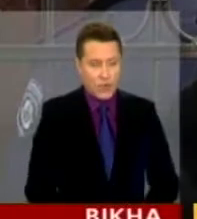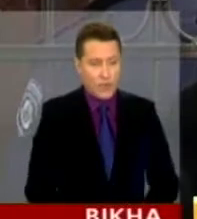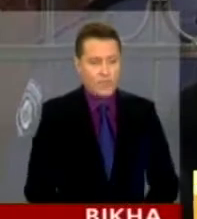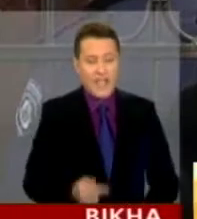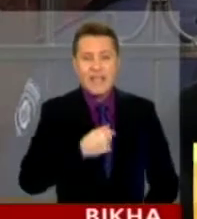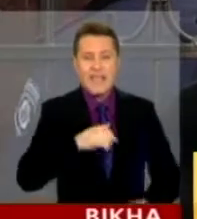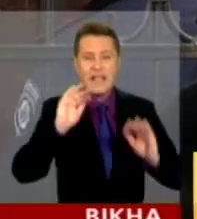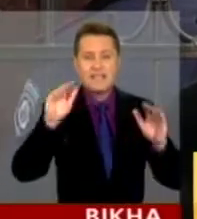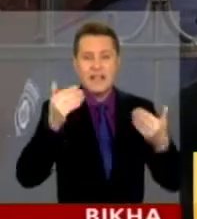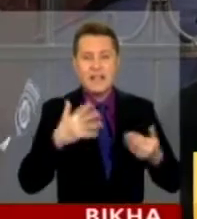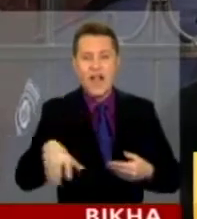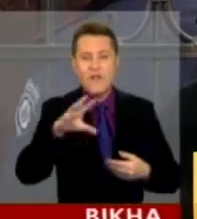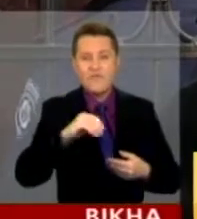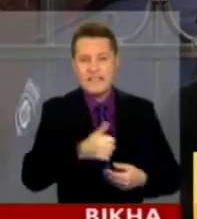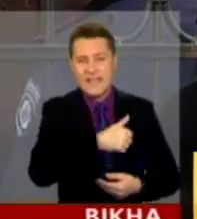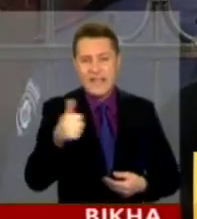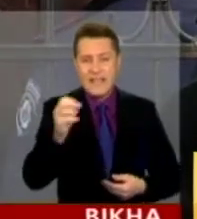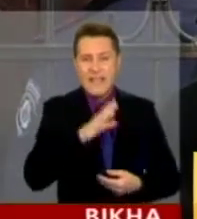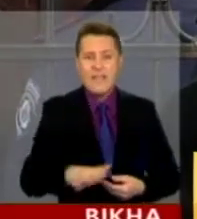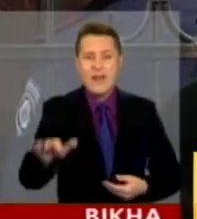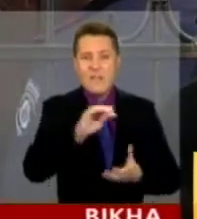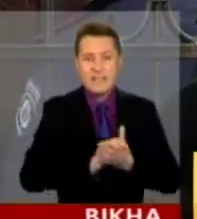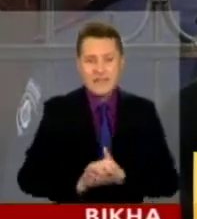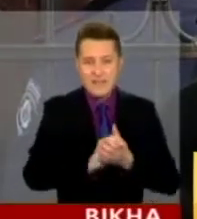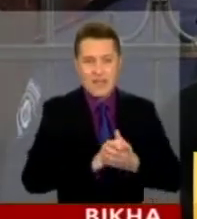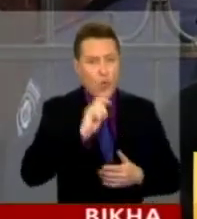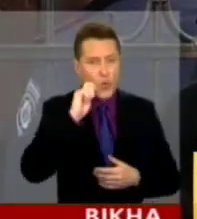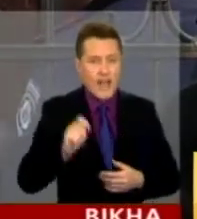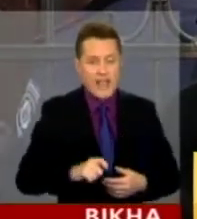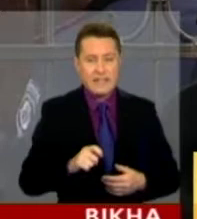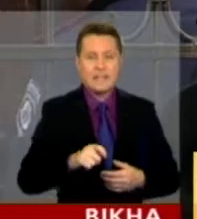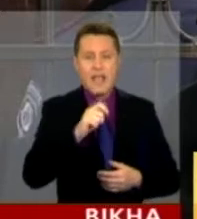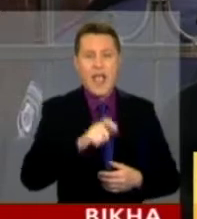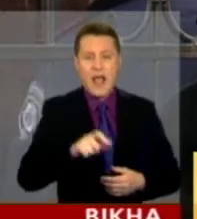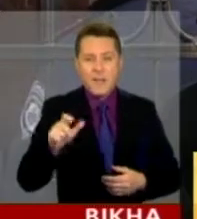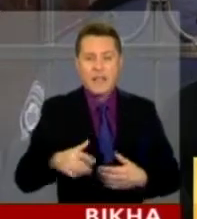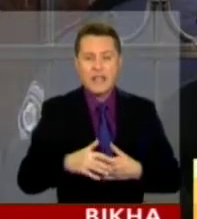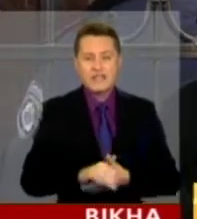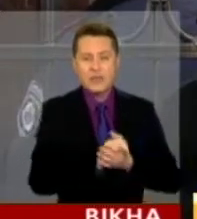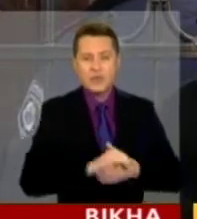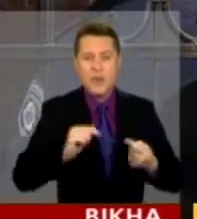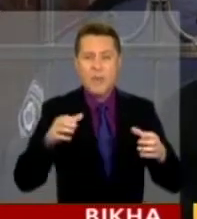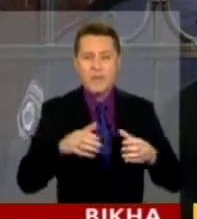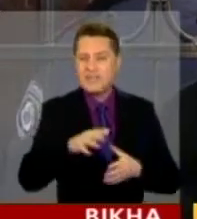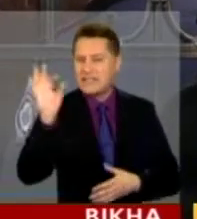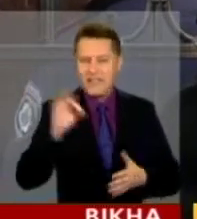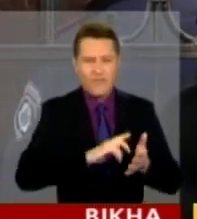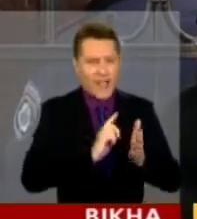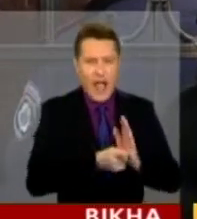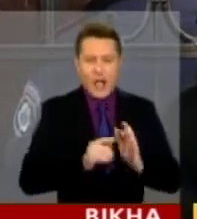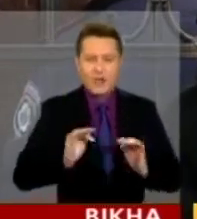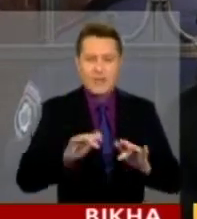Я закликаю всіх лідерів Європейського Союзу, українське громадянське суспільство та опозицію негайно